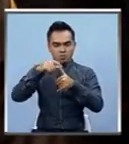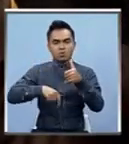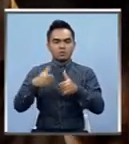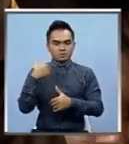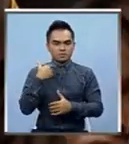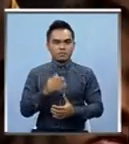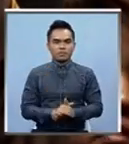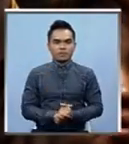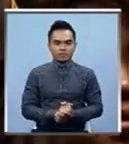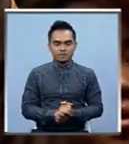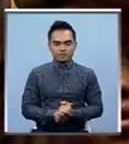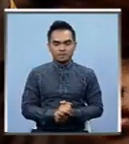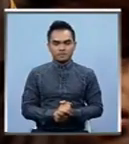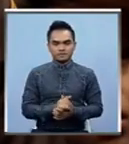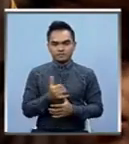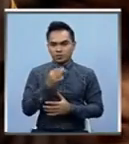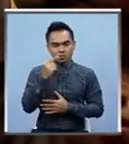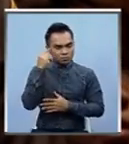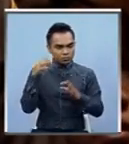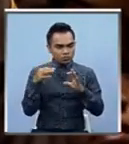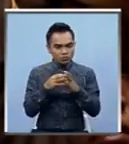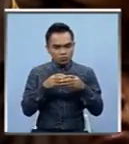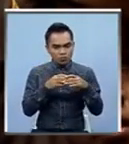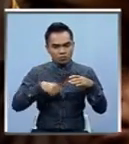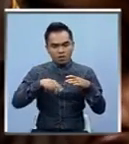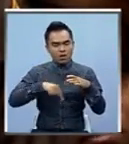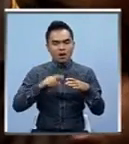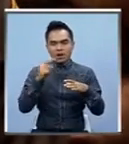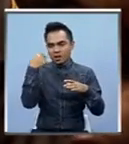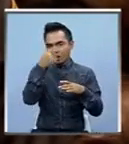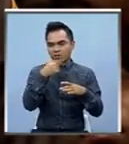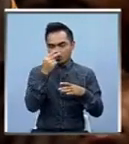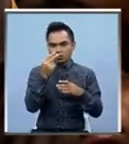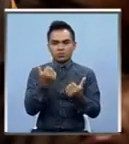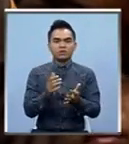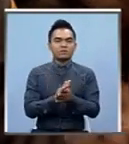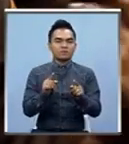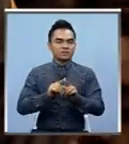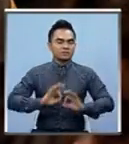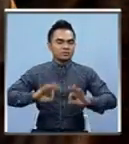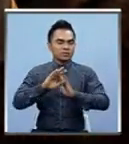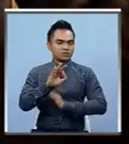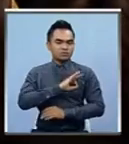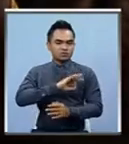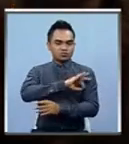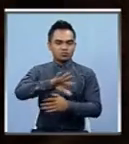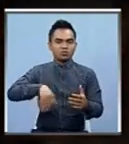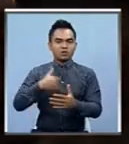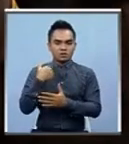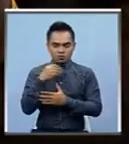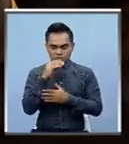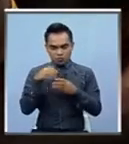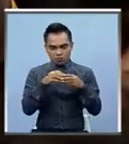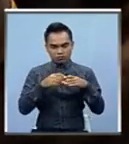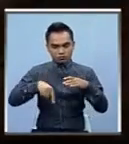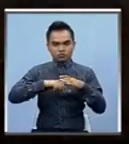นี้อาจจะเป็นลูกน้องแถวไหนของใครอะไรเงี้ยก็ดูสมาชิกทั้งหมดของผู้ที่อยู่ในกลุ่ม